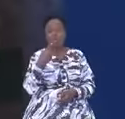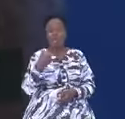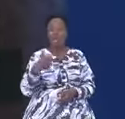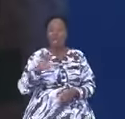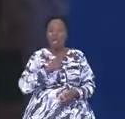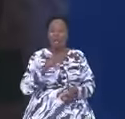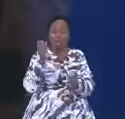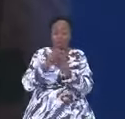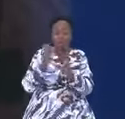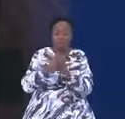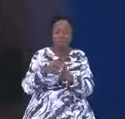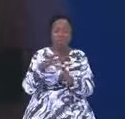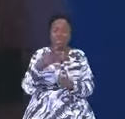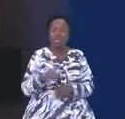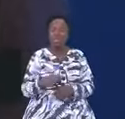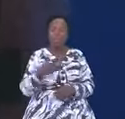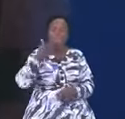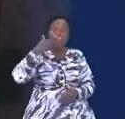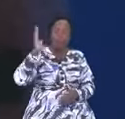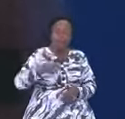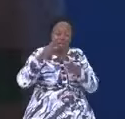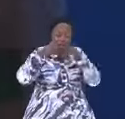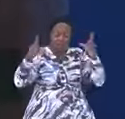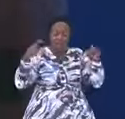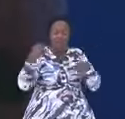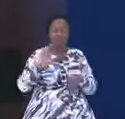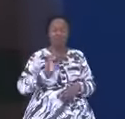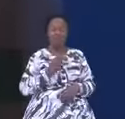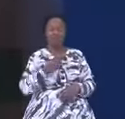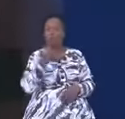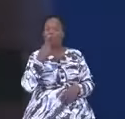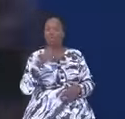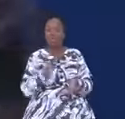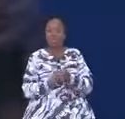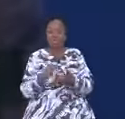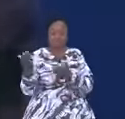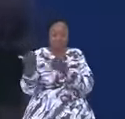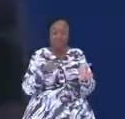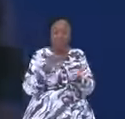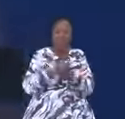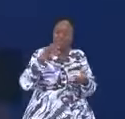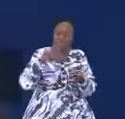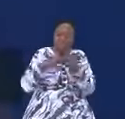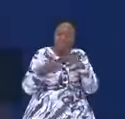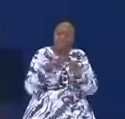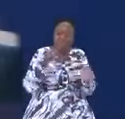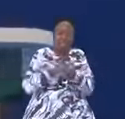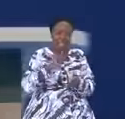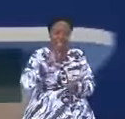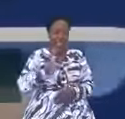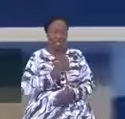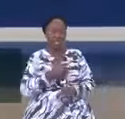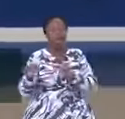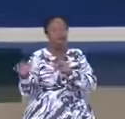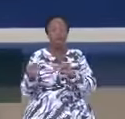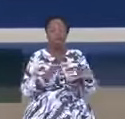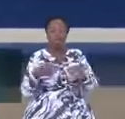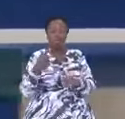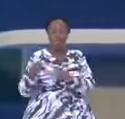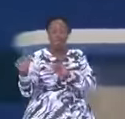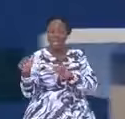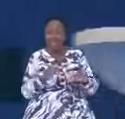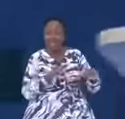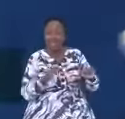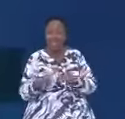de l'autre bout ce qui cause les problèmes ce sont nos actions nos actes les actes contre dieu